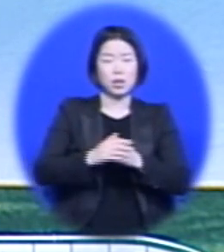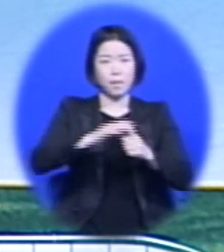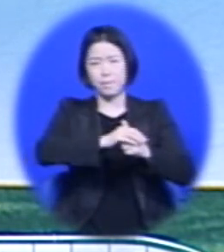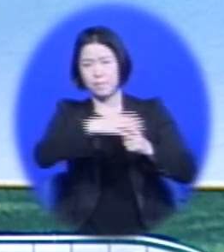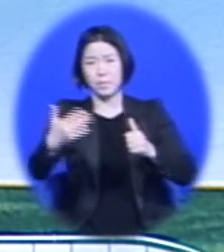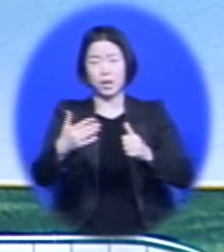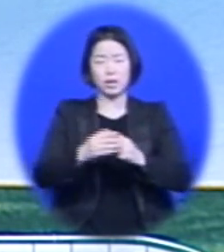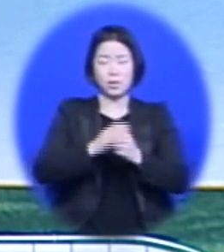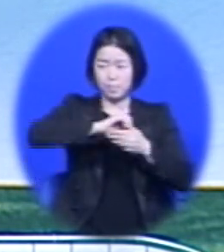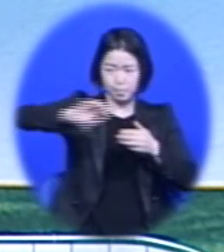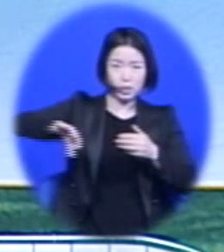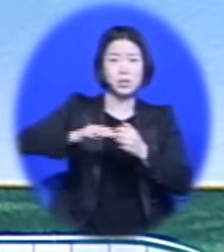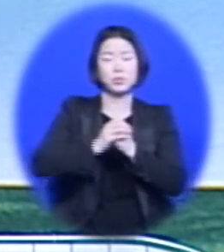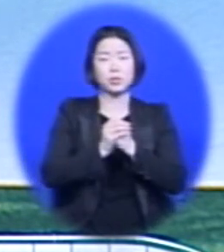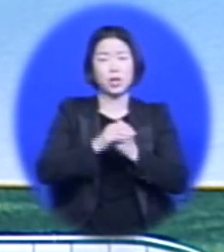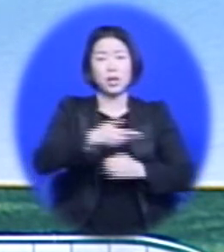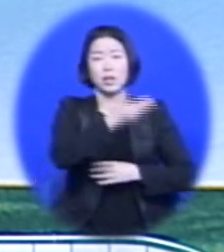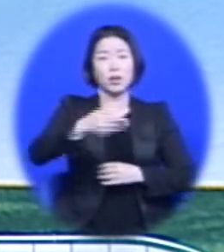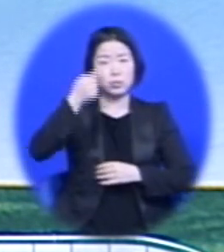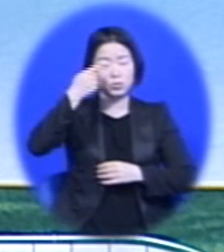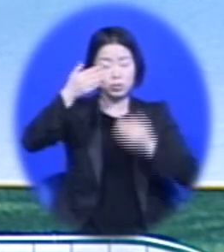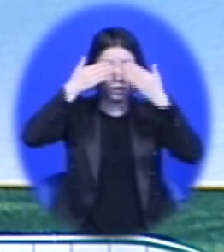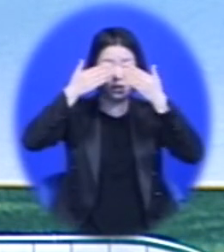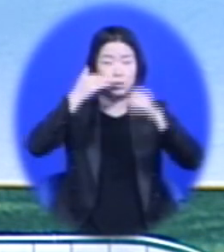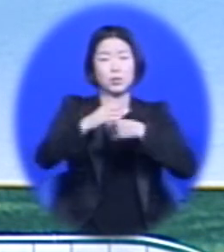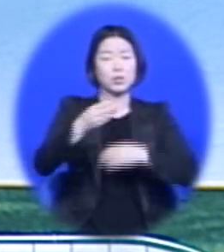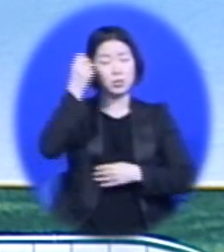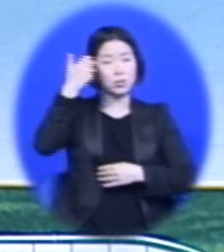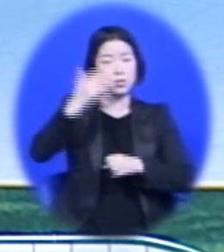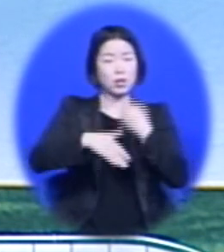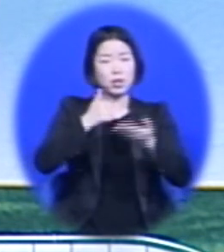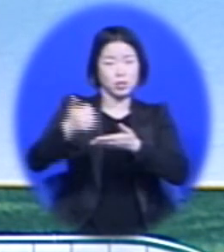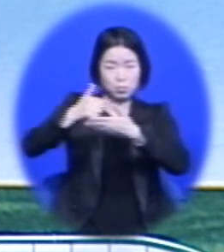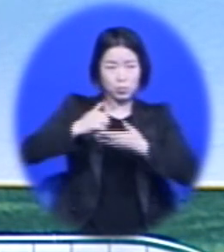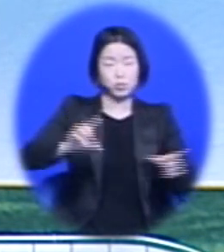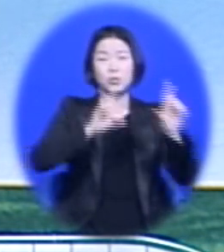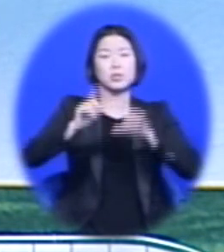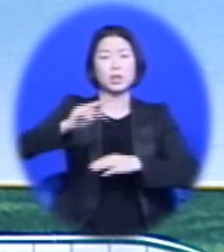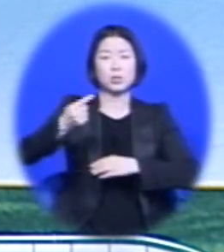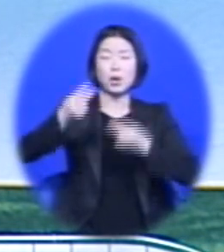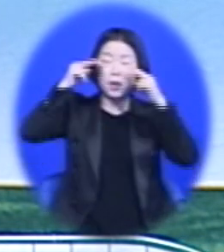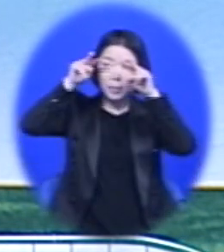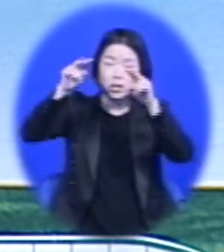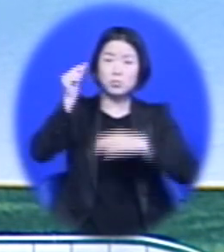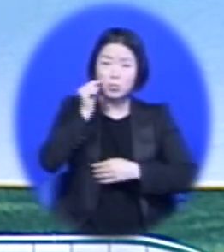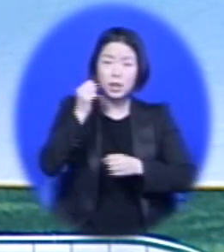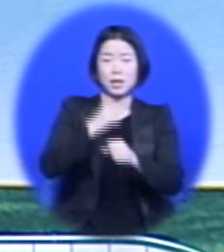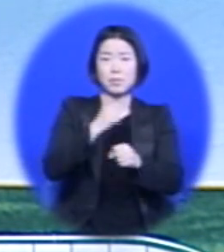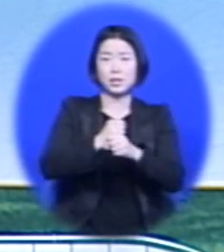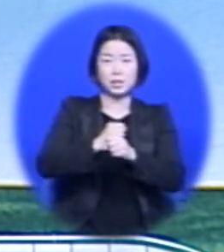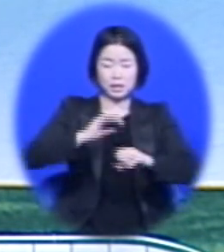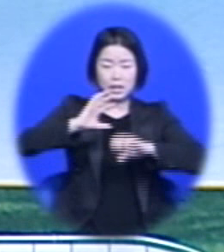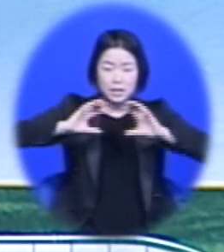떼내십시오. 여러분의 눈을 가리워서 성령 하나님을 모시고 살면서도 전혀 바라보지 못하게 하는 그